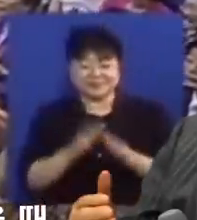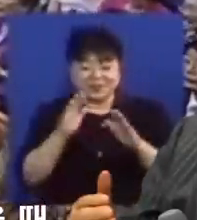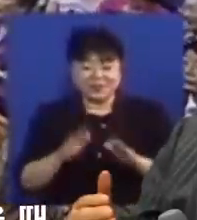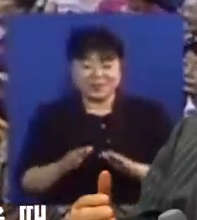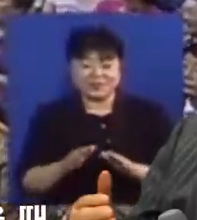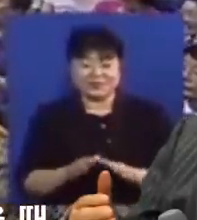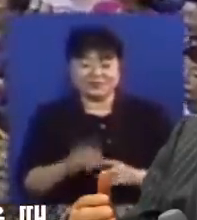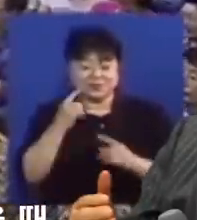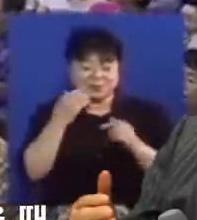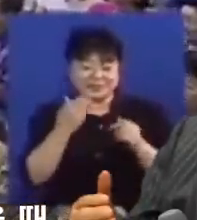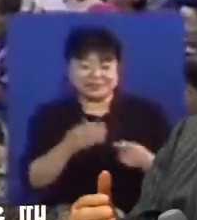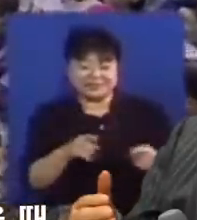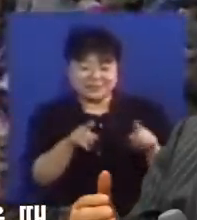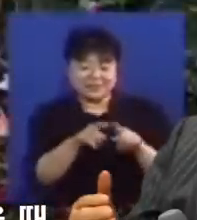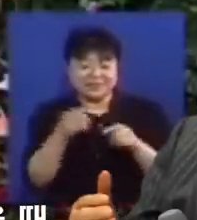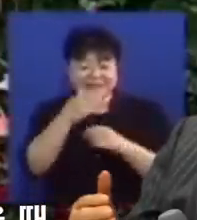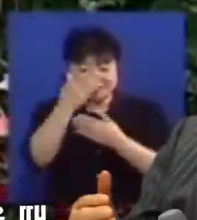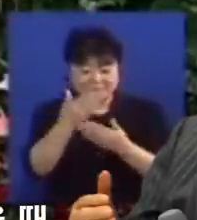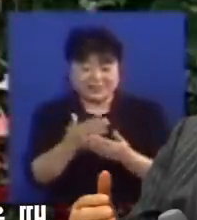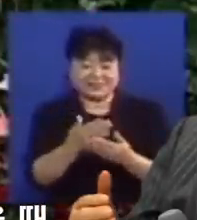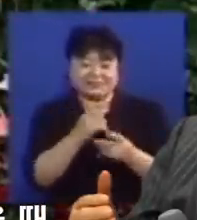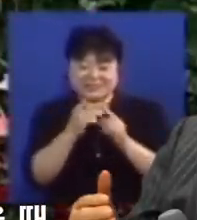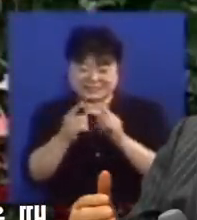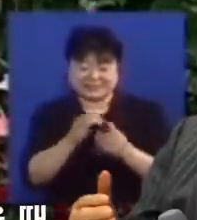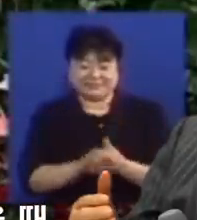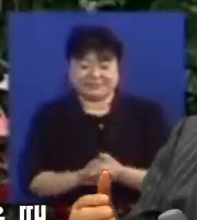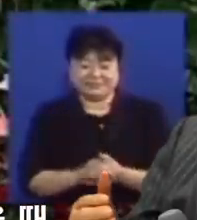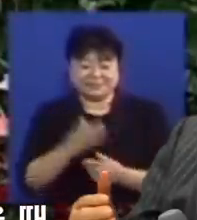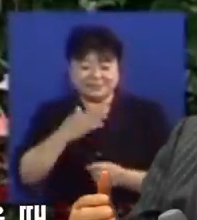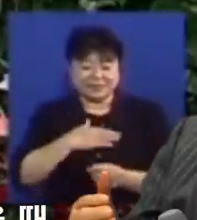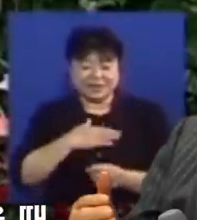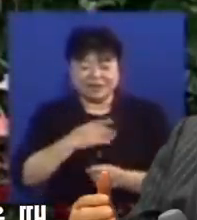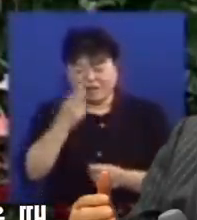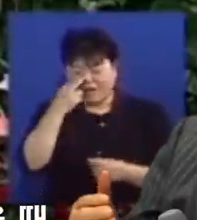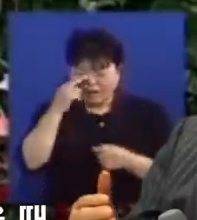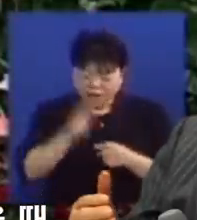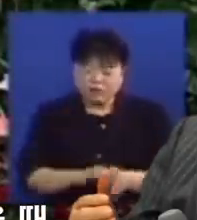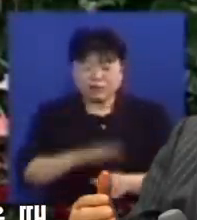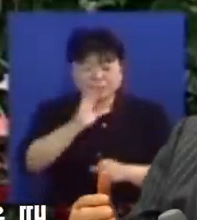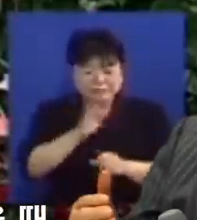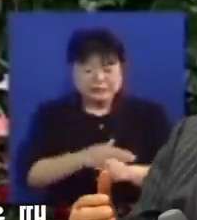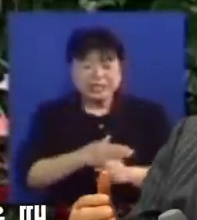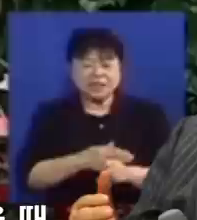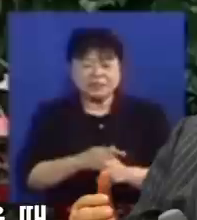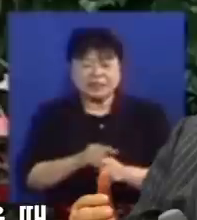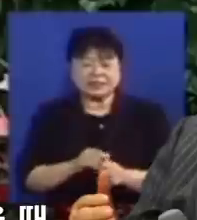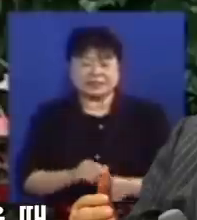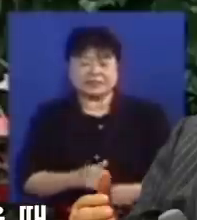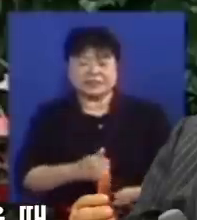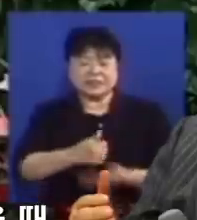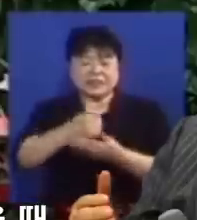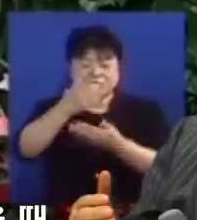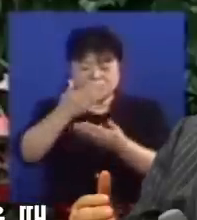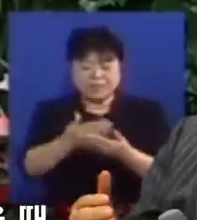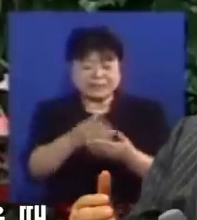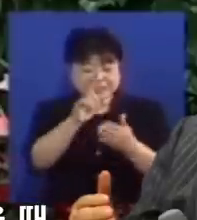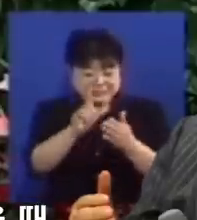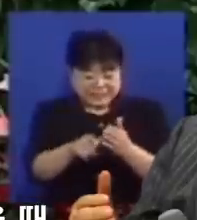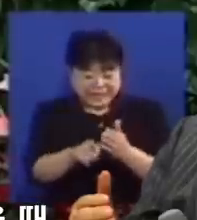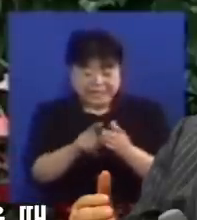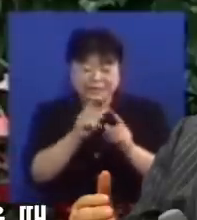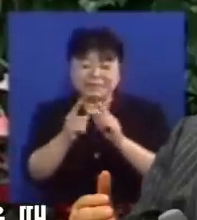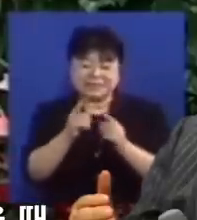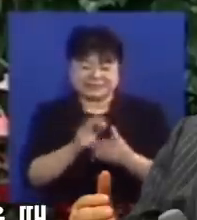오늘 제가 여러분과 함께 은혜 나눌 제목은 내가 억울하고 잘못된 대우를 받았을 때, 이 제목인